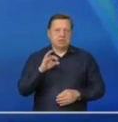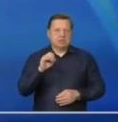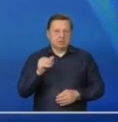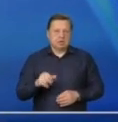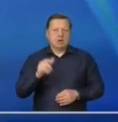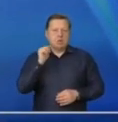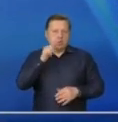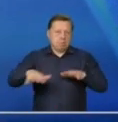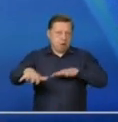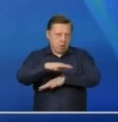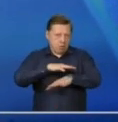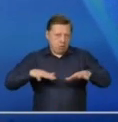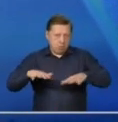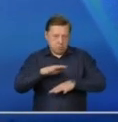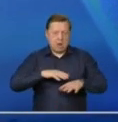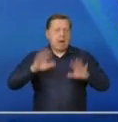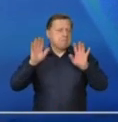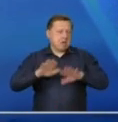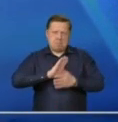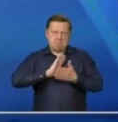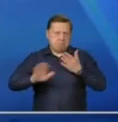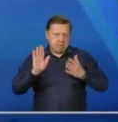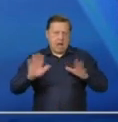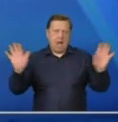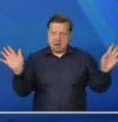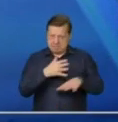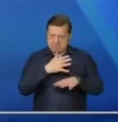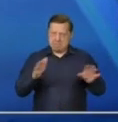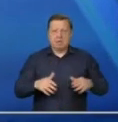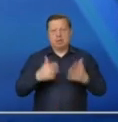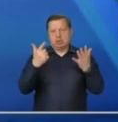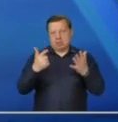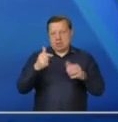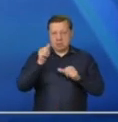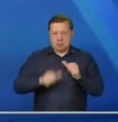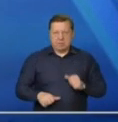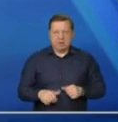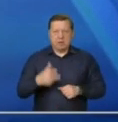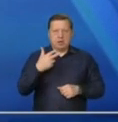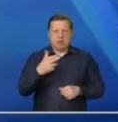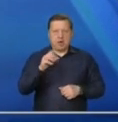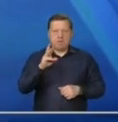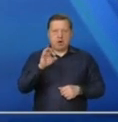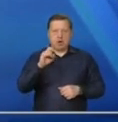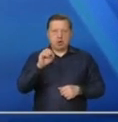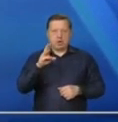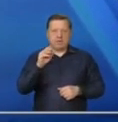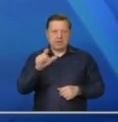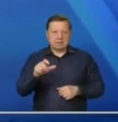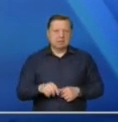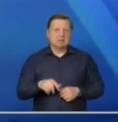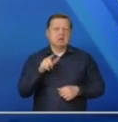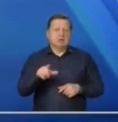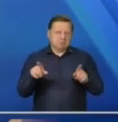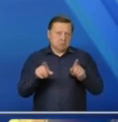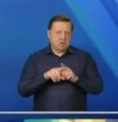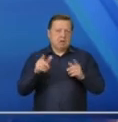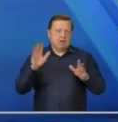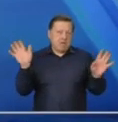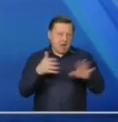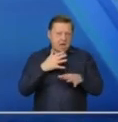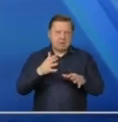jutro pochmurny dzień, co prawda bez opadów, ale będzie wiecznie, no i ciepło, bo stopni 7. Nowojowiec z taką samą temperaturą, tam silny wiatr, porywy